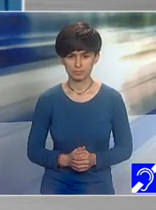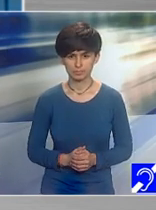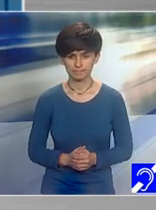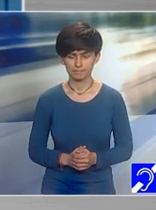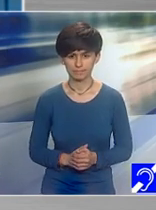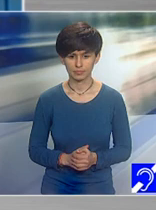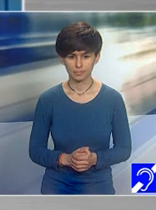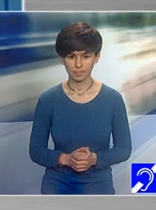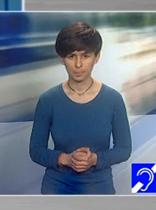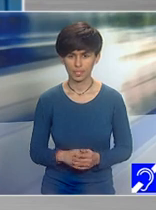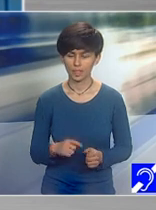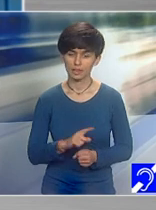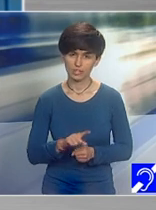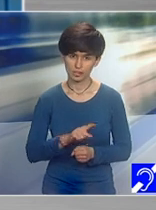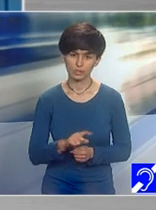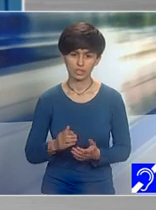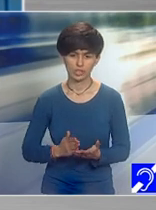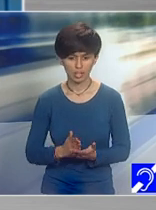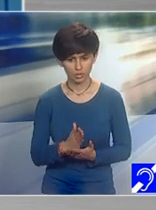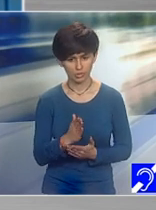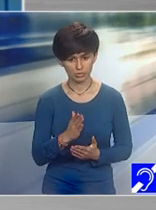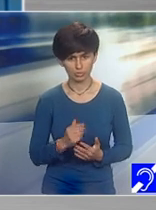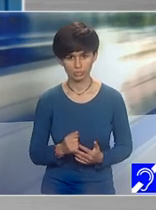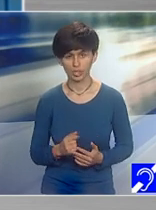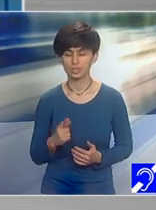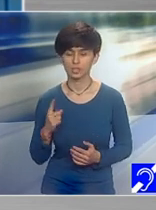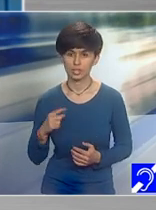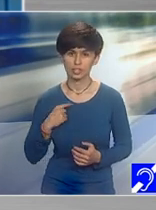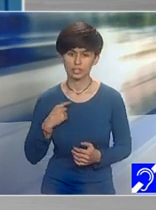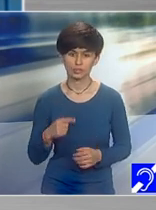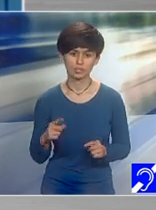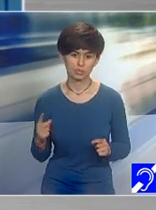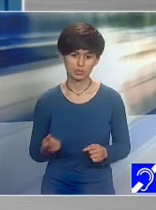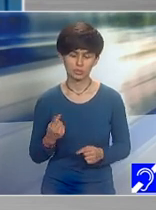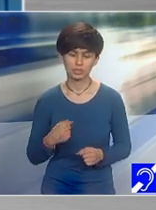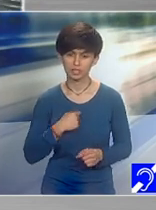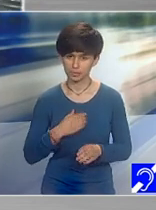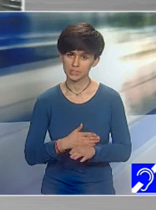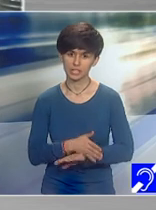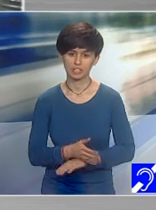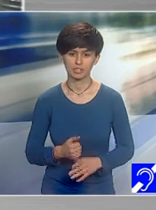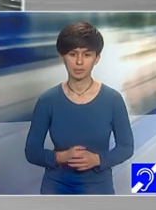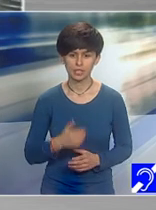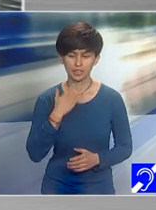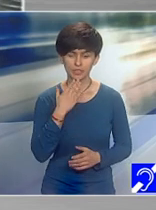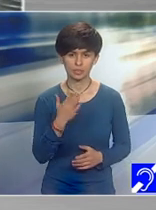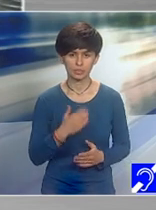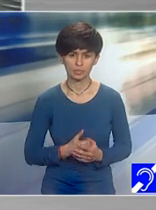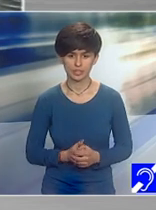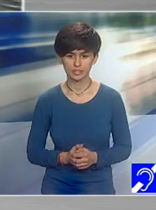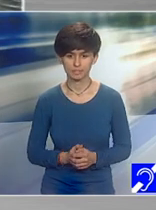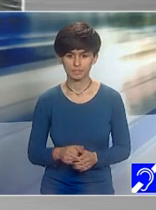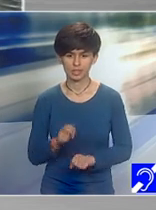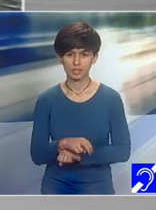Dar lucrurile au mers mai departe. Nu e gata acum, dar sunt posibilități ca să putem să-l terminăm. Vă mulțumesc foarte mult, domnule Gheorghe Șurubaru, candidat PNL